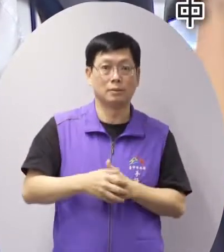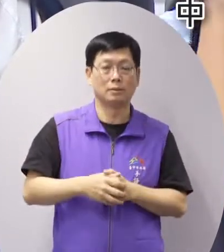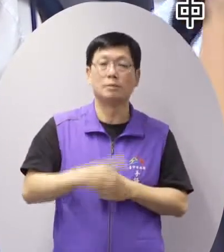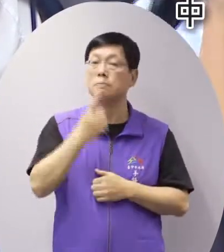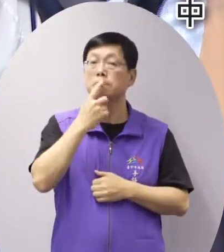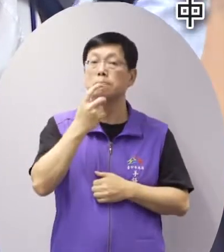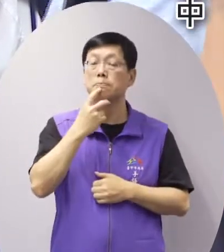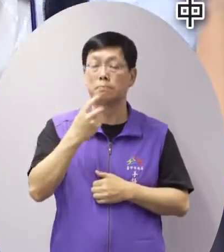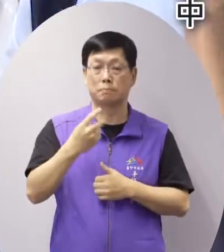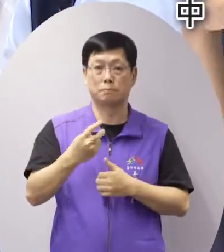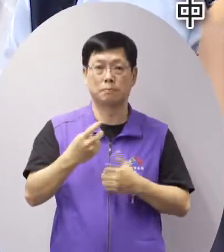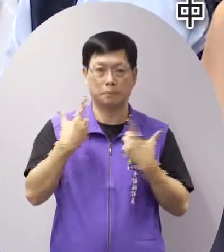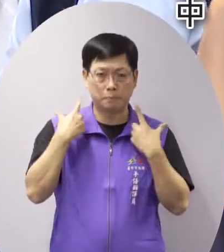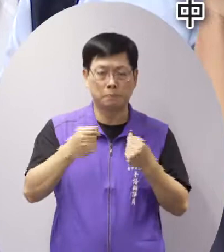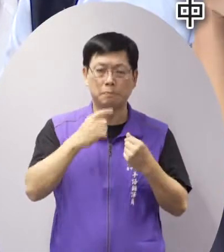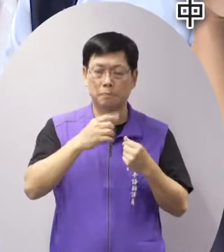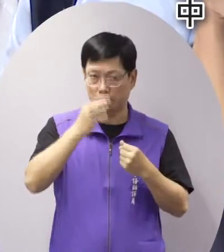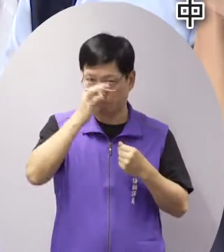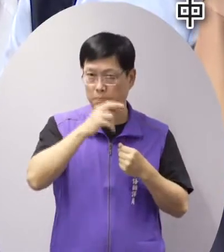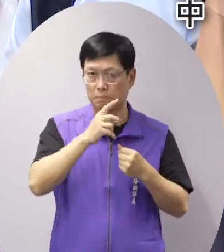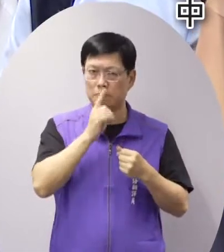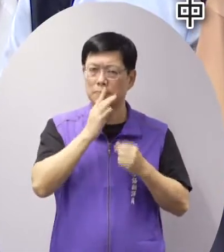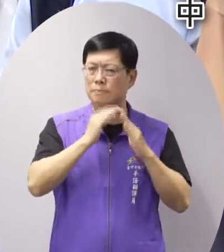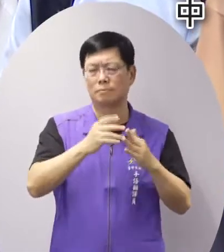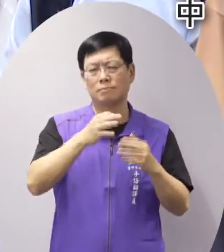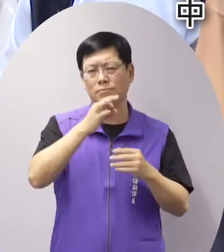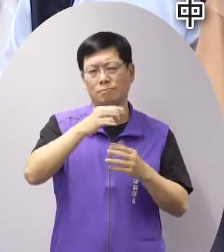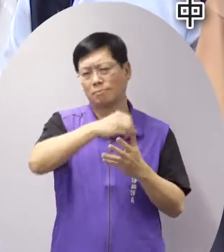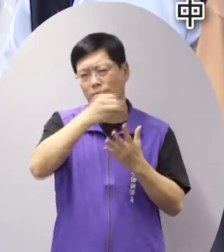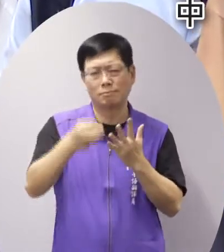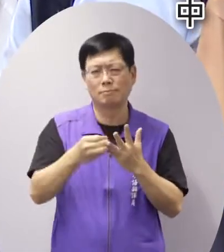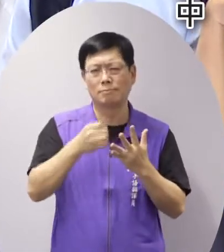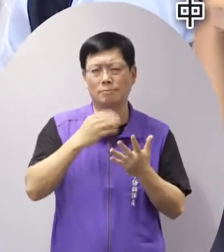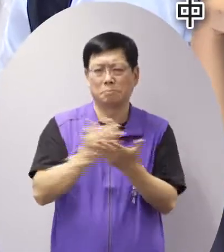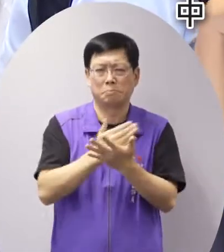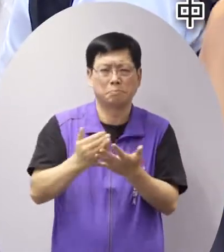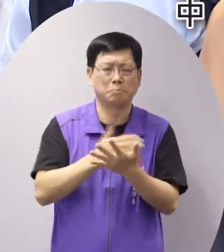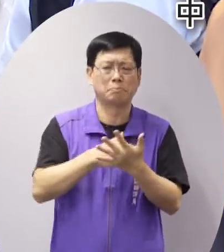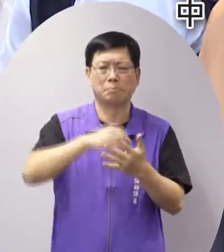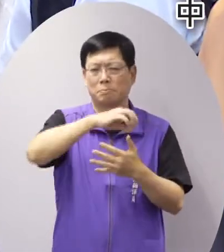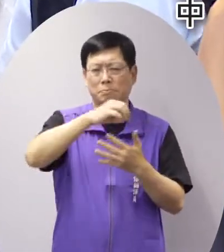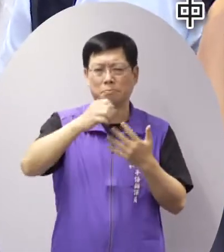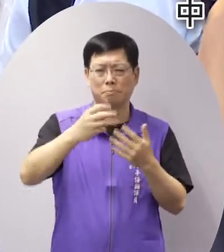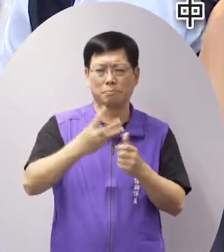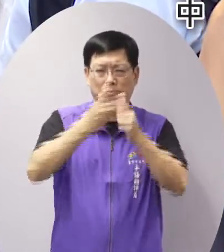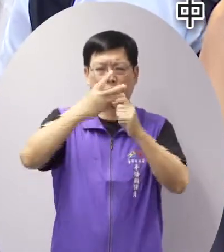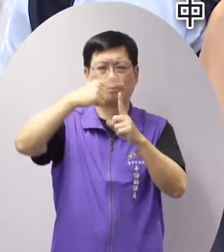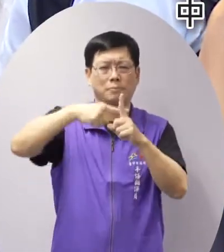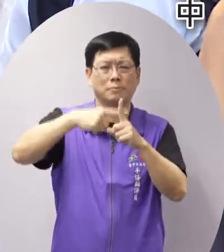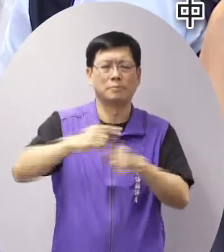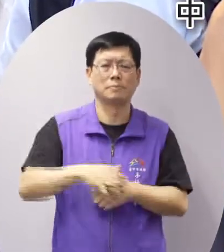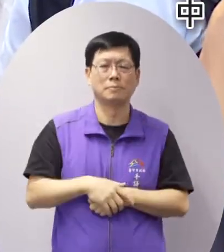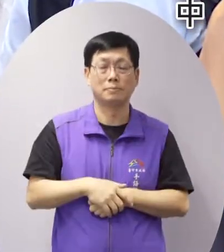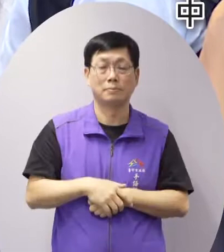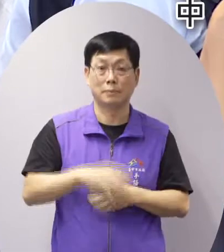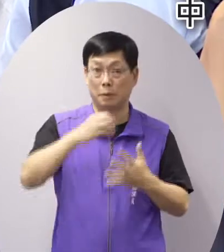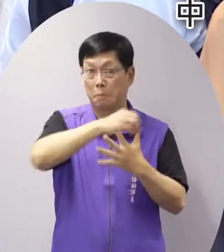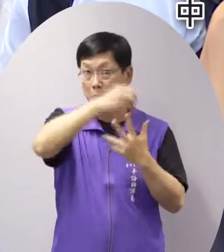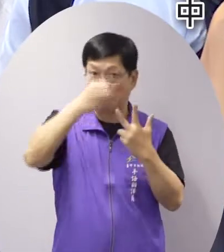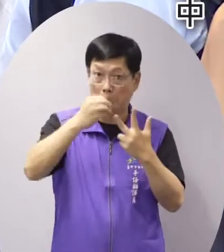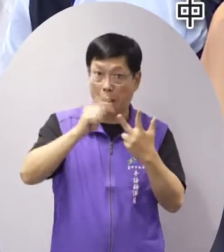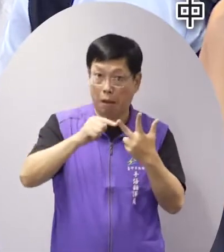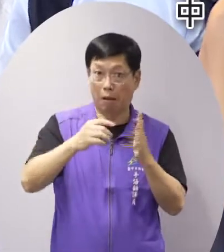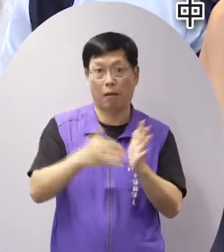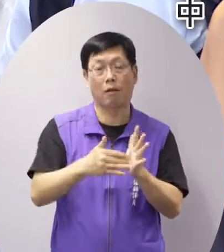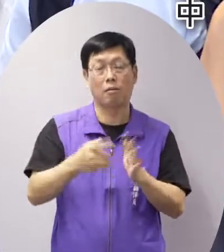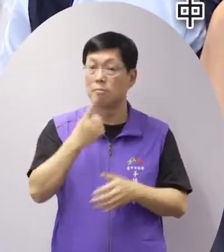央，因为台中市财政状况并不是很好，被平等为降一级变第三级哈。那降一级的话，